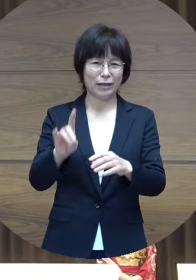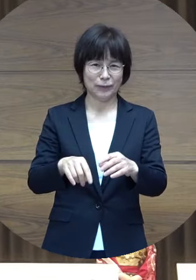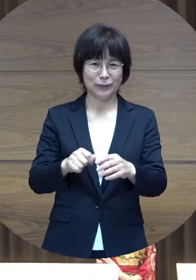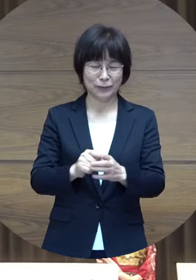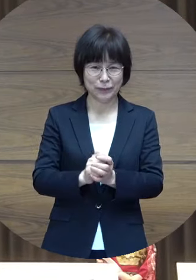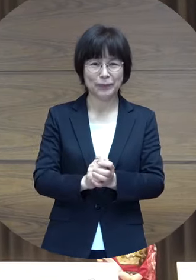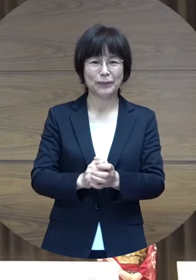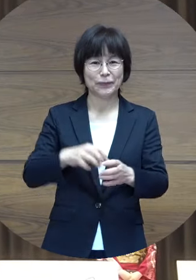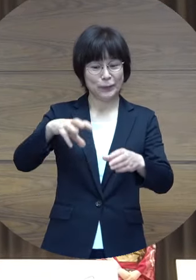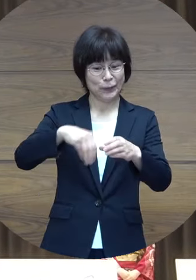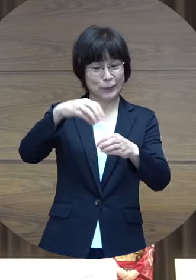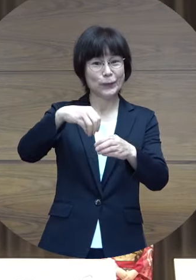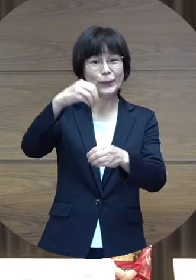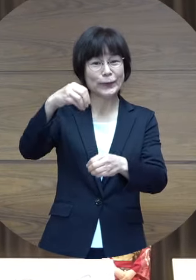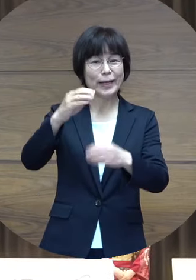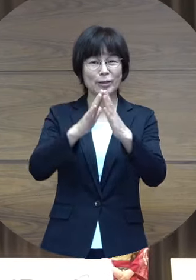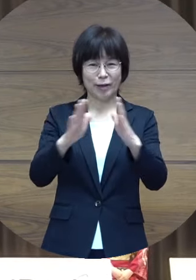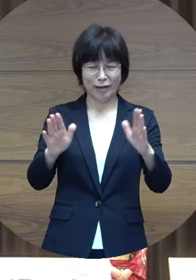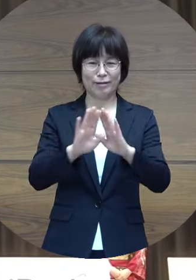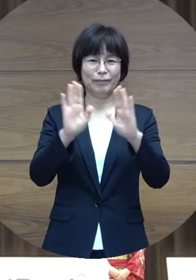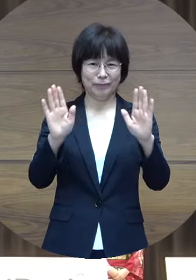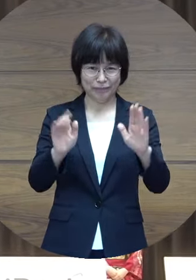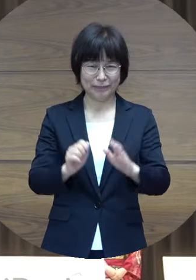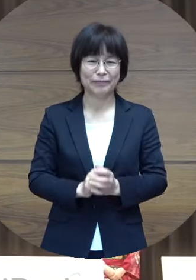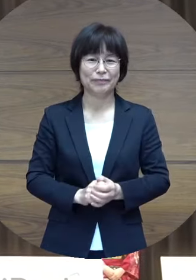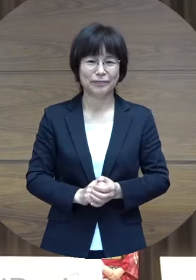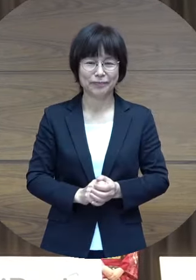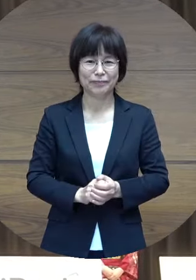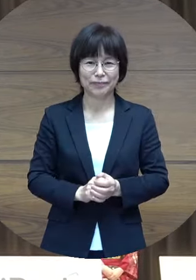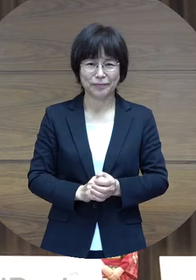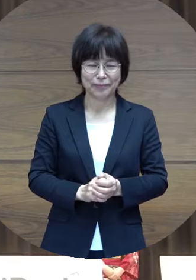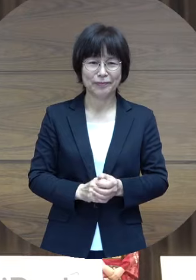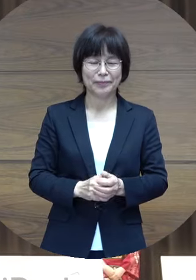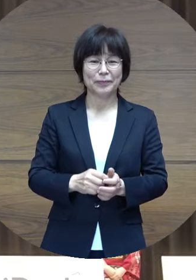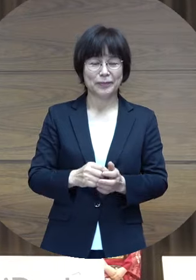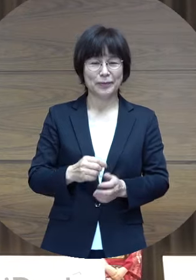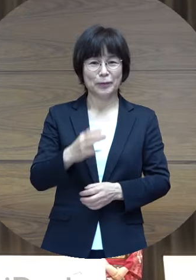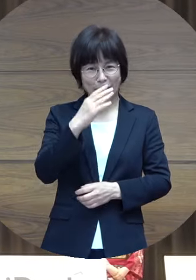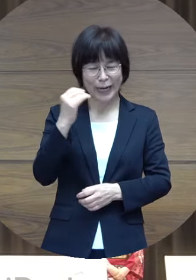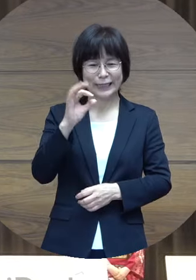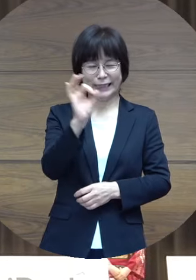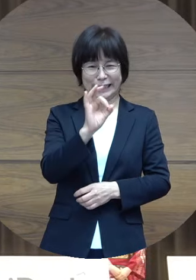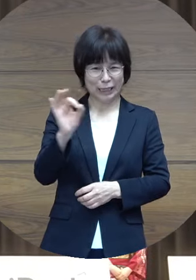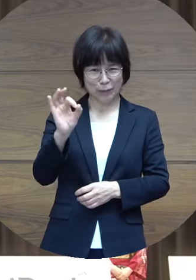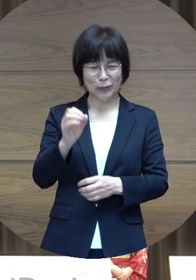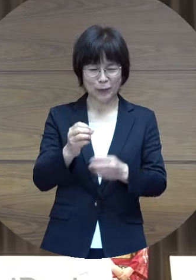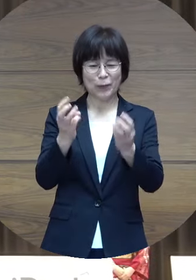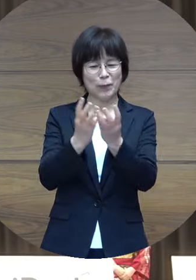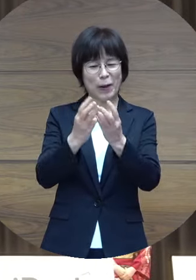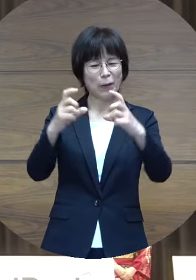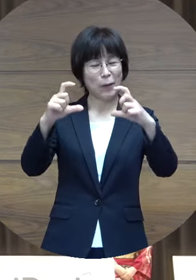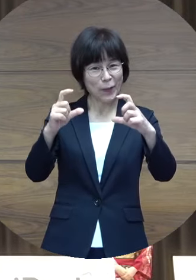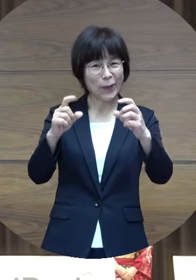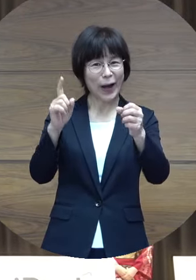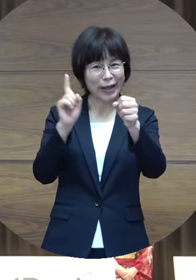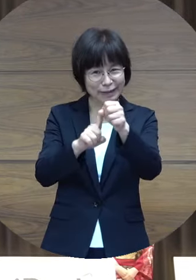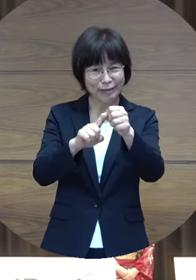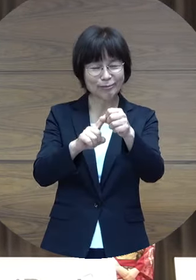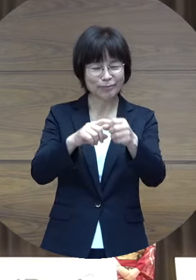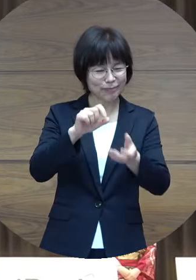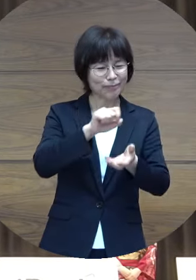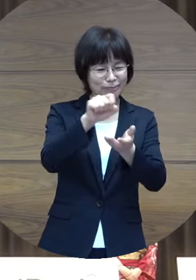玉抽選会が行われました。豪華景品をめぐる抽選会に皆さんが大いに